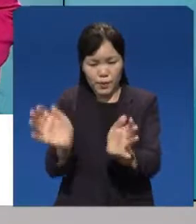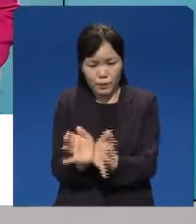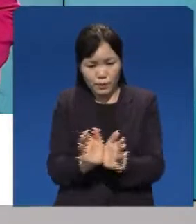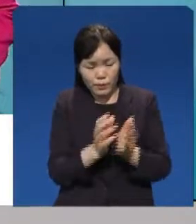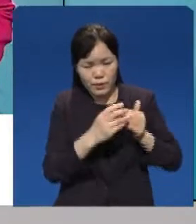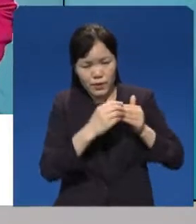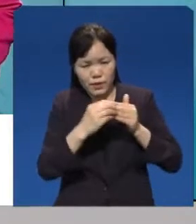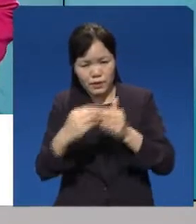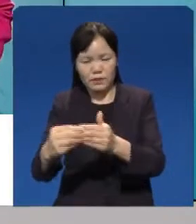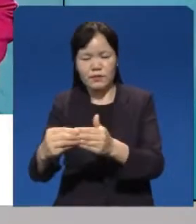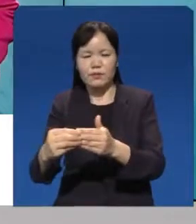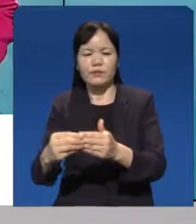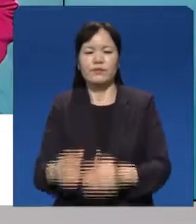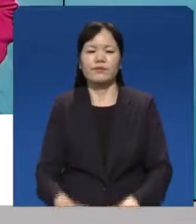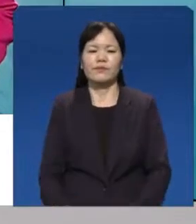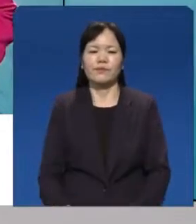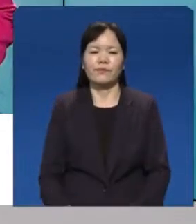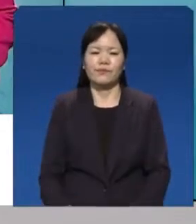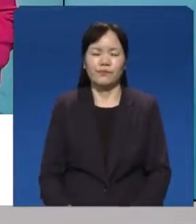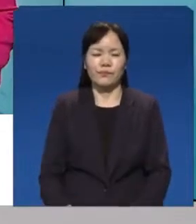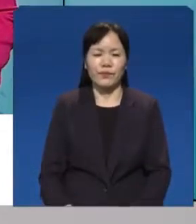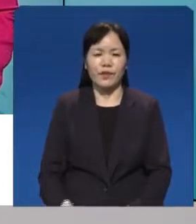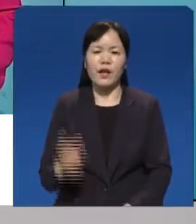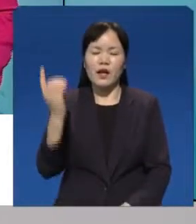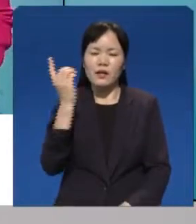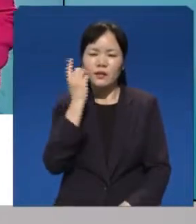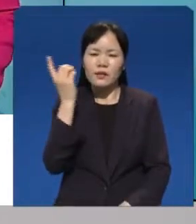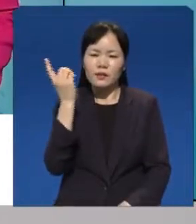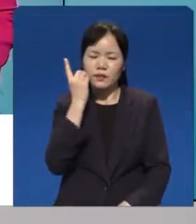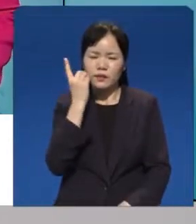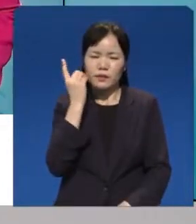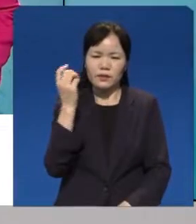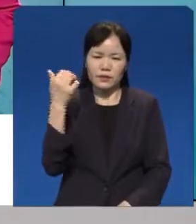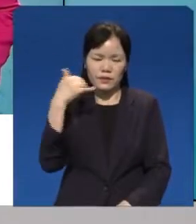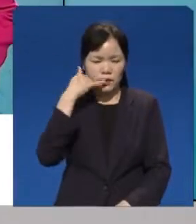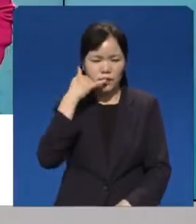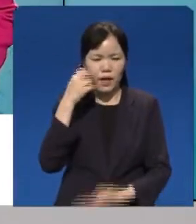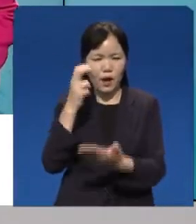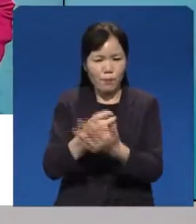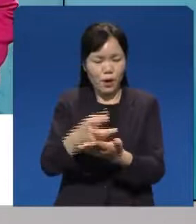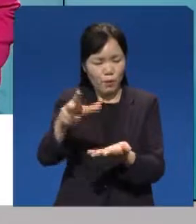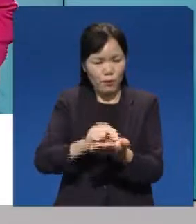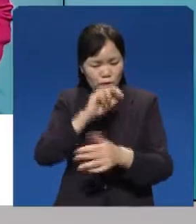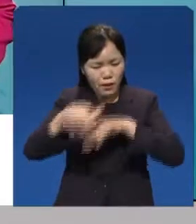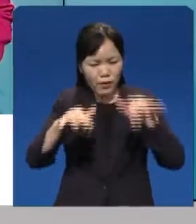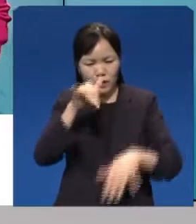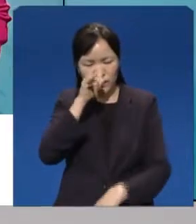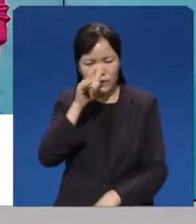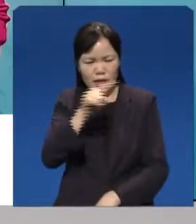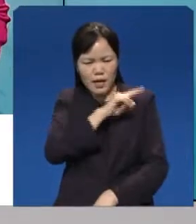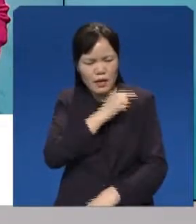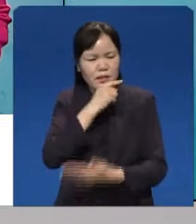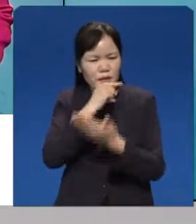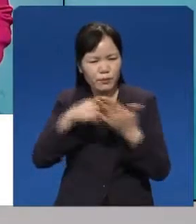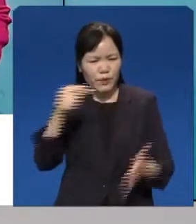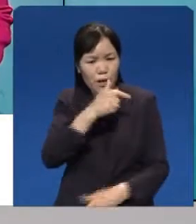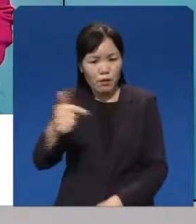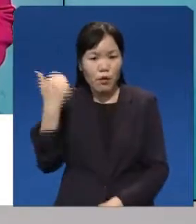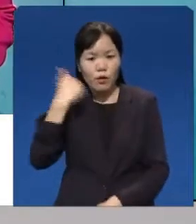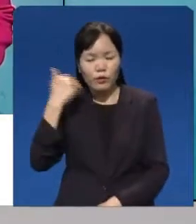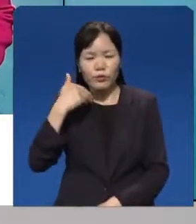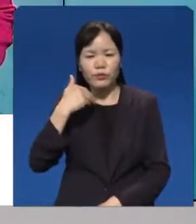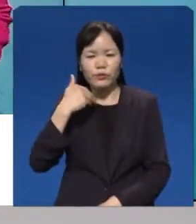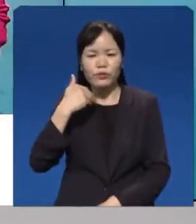겁니다 유무선 통신 사업 관련 입법 문제까지 깊숙이 반영했다는 건데 정작 가장 큰 피해를 본 사람들은 따로